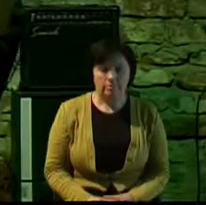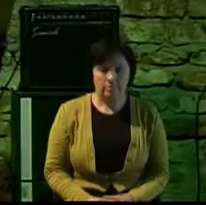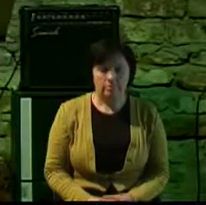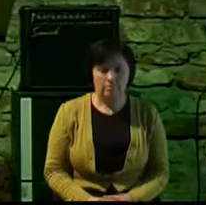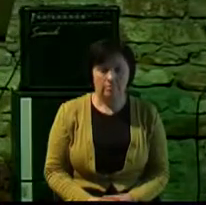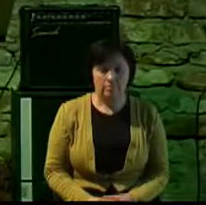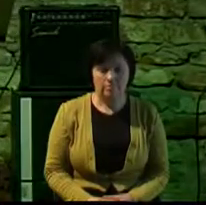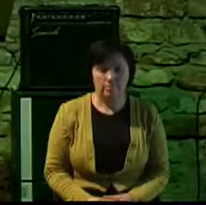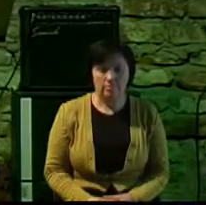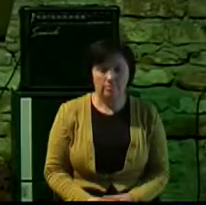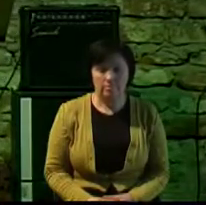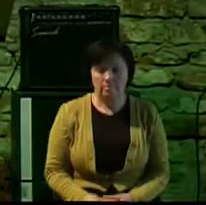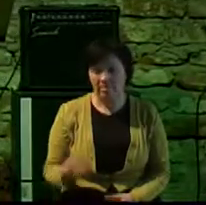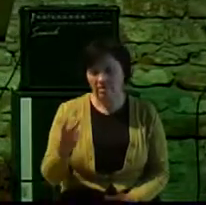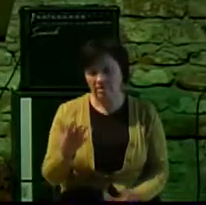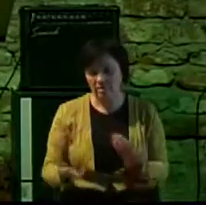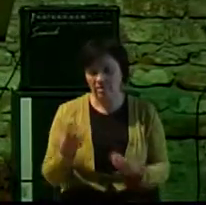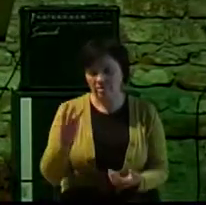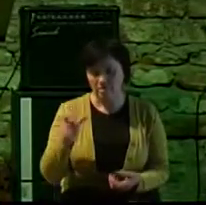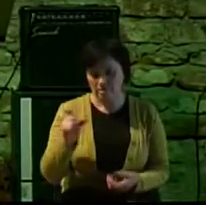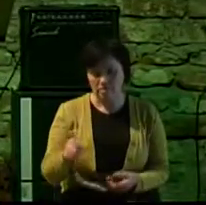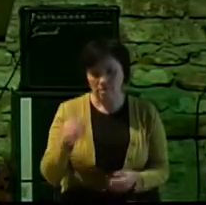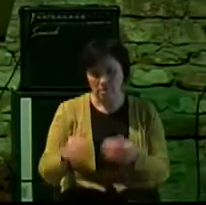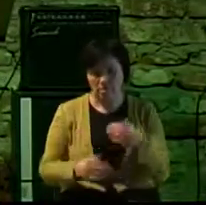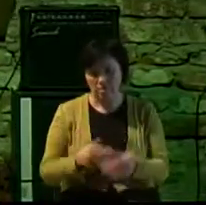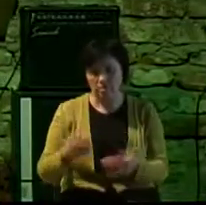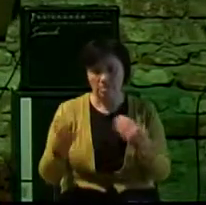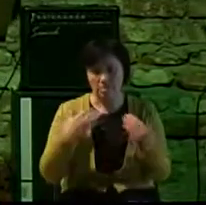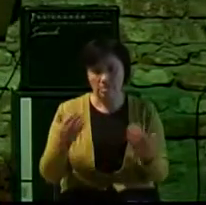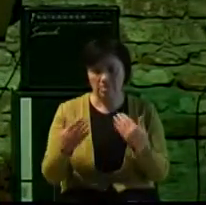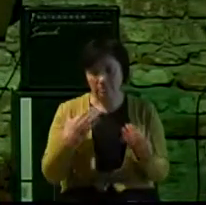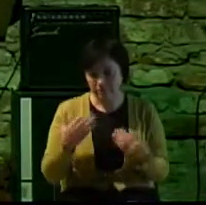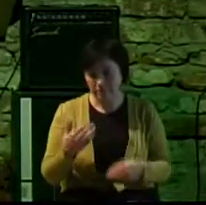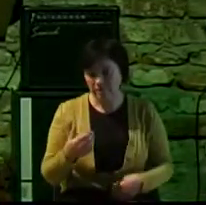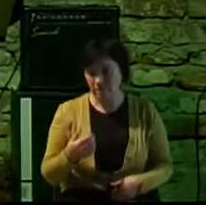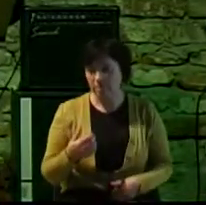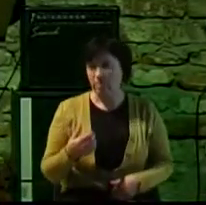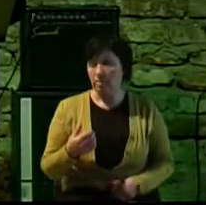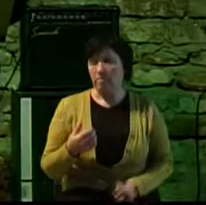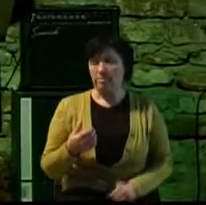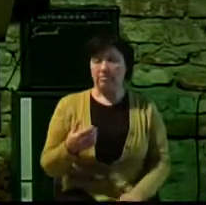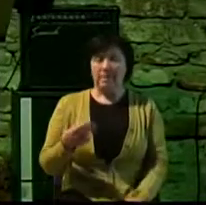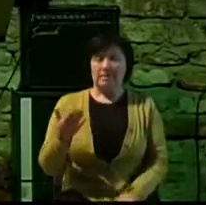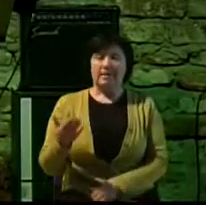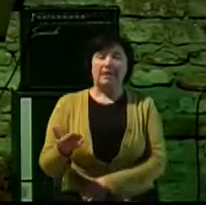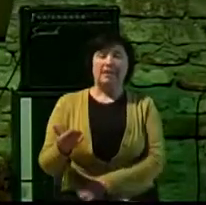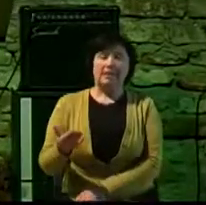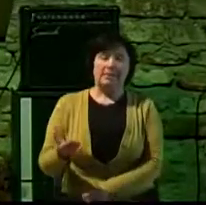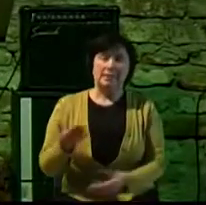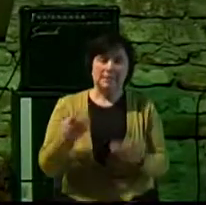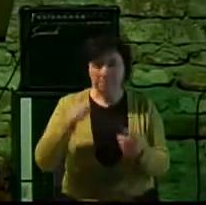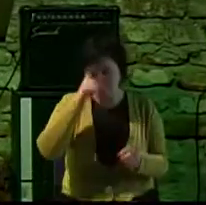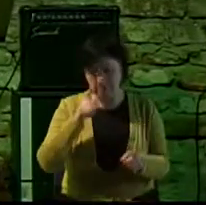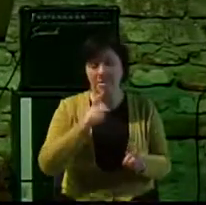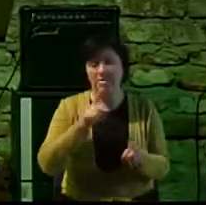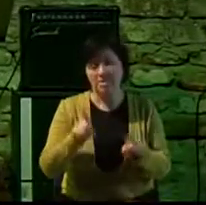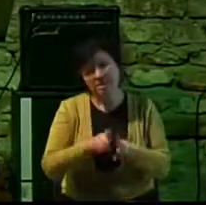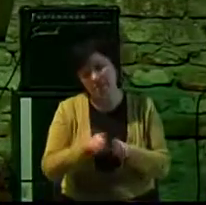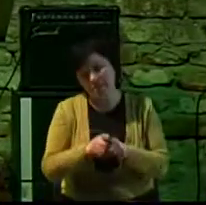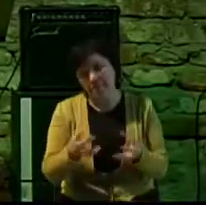Итак, два или три человека идут и разговаривают. И если этот брат или сестра